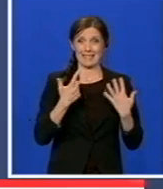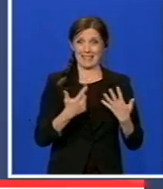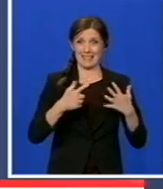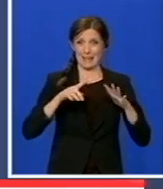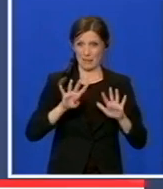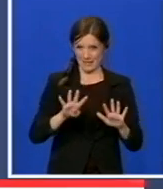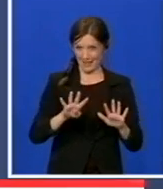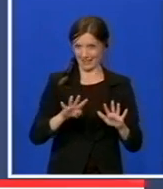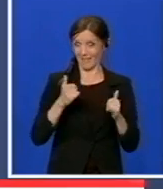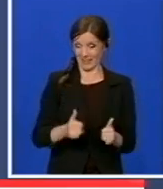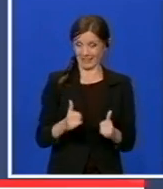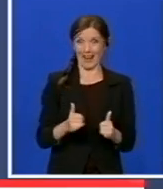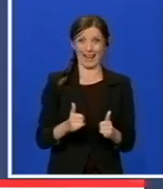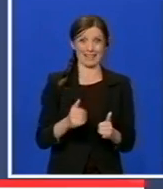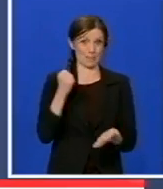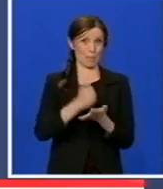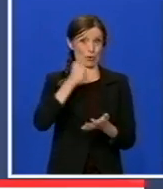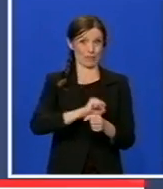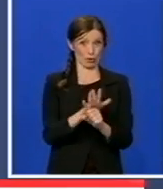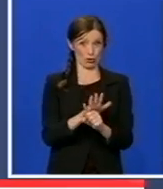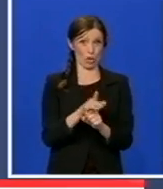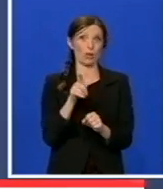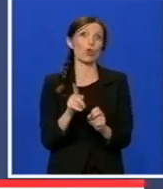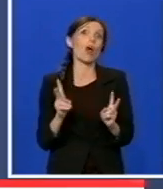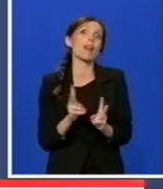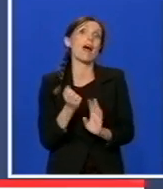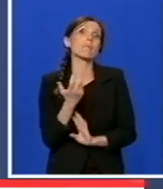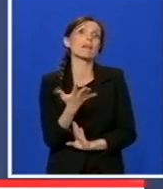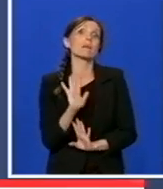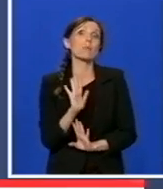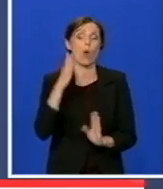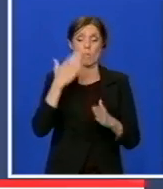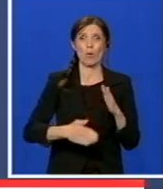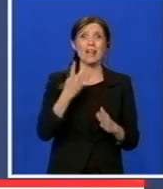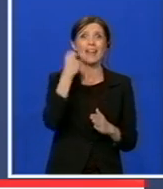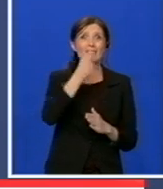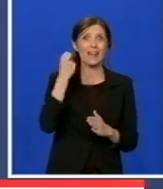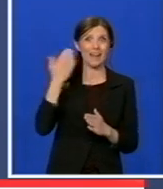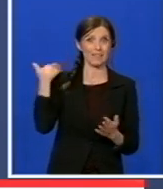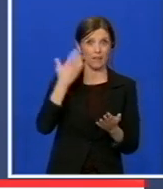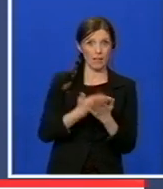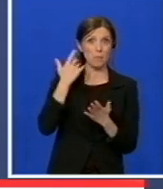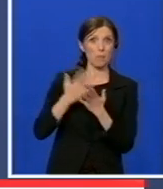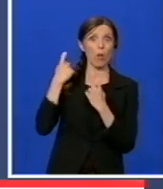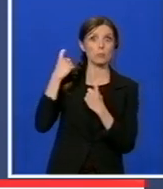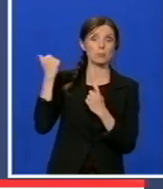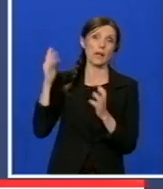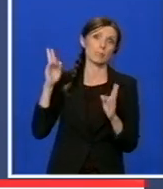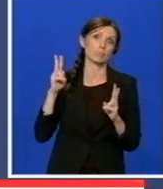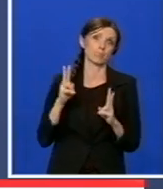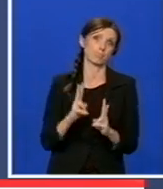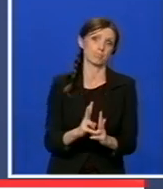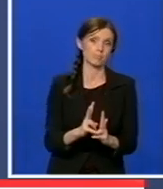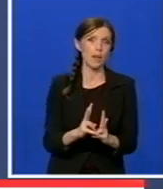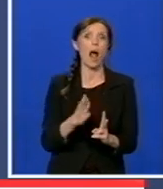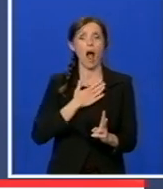379, možemo videti da je to najmanji broj koji je zabeležen u poslednje dve nedelje. Međutim, vidimo da se i dalje radi